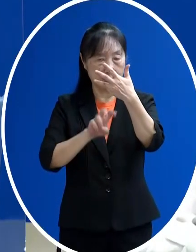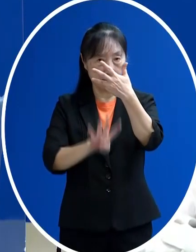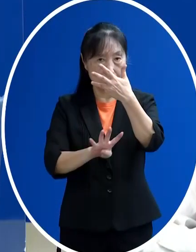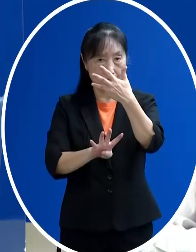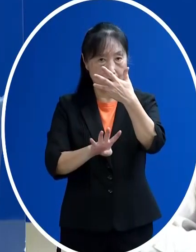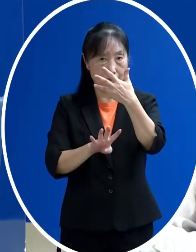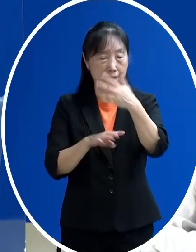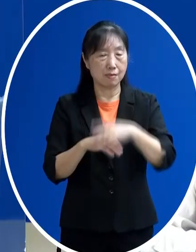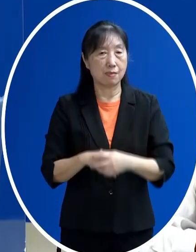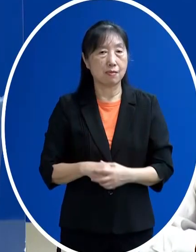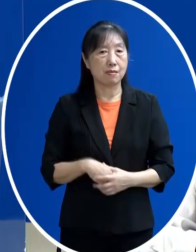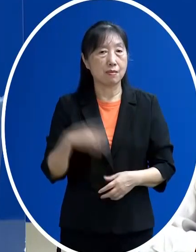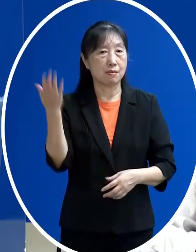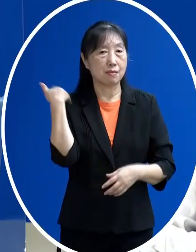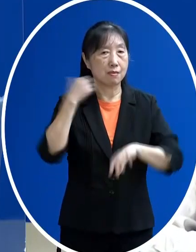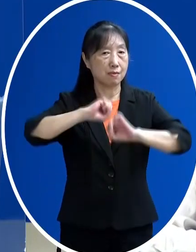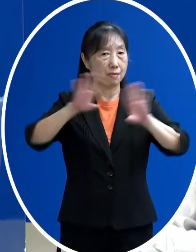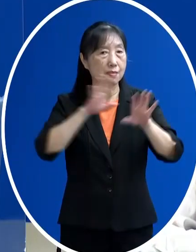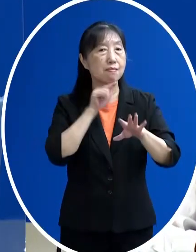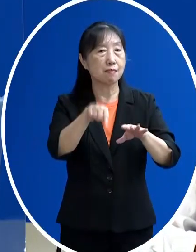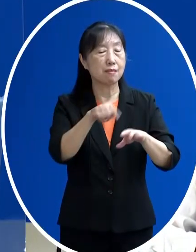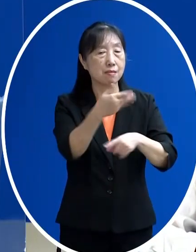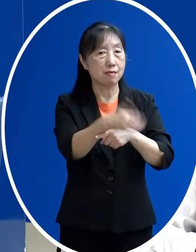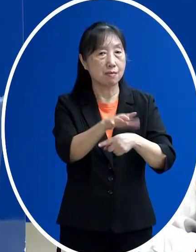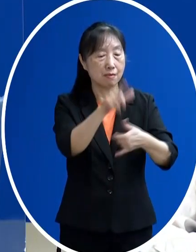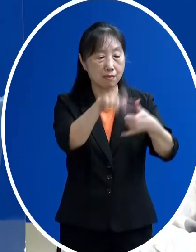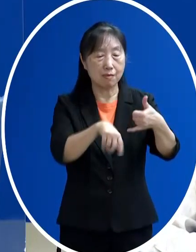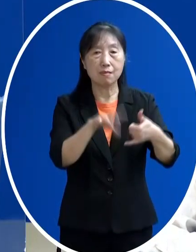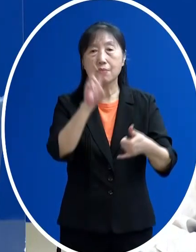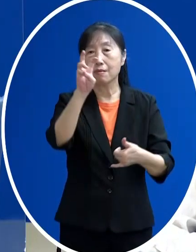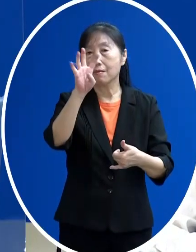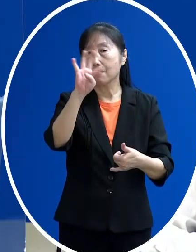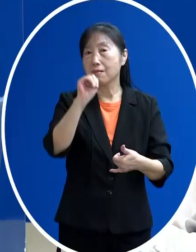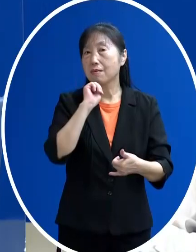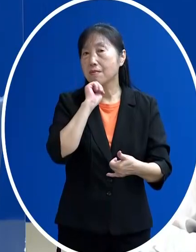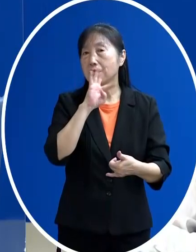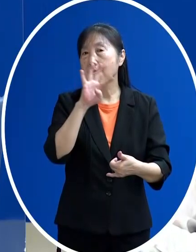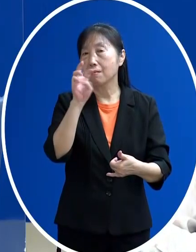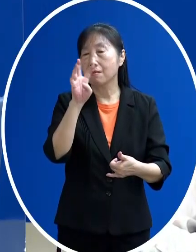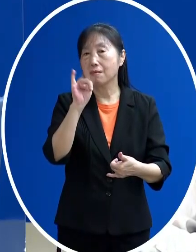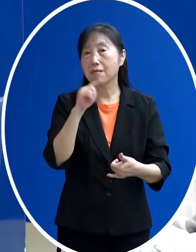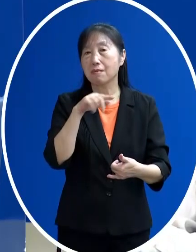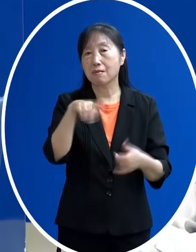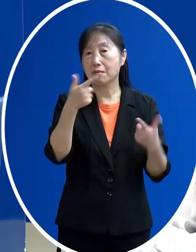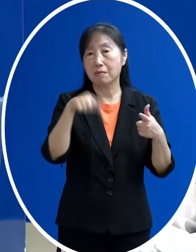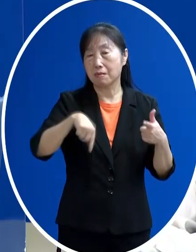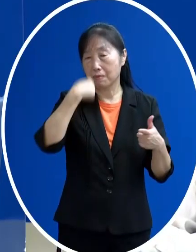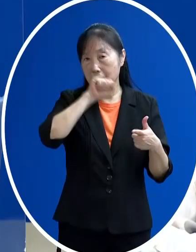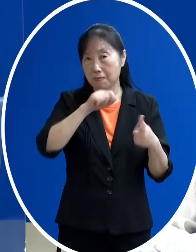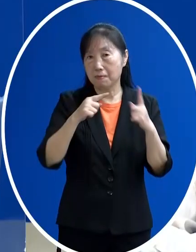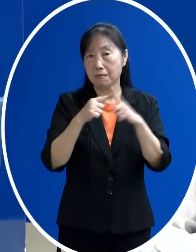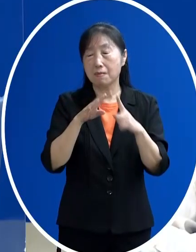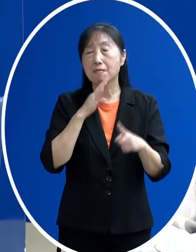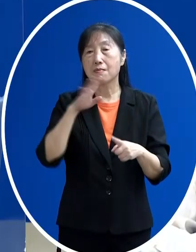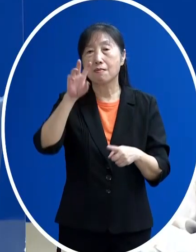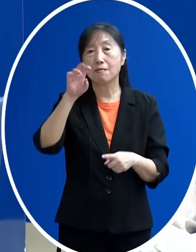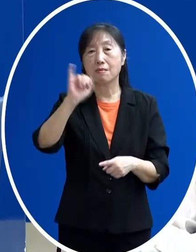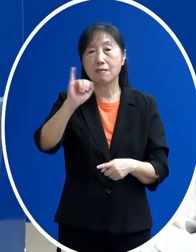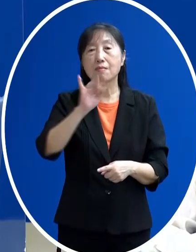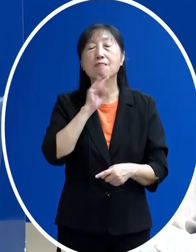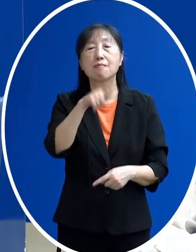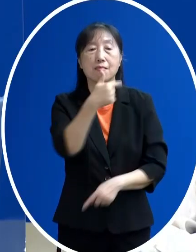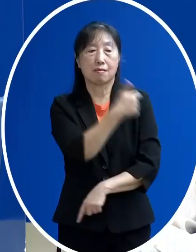已经曾经有公布过的一个死亡个案，是30多岁非本国籍的女性，她有接种过三剂的疫